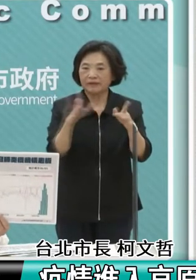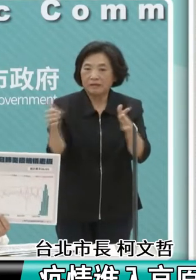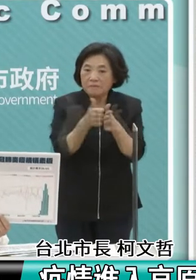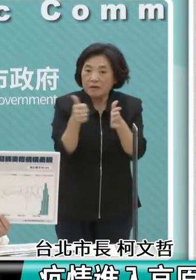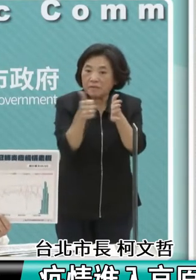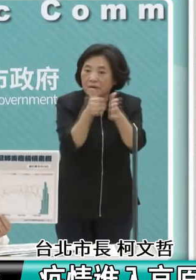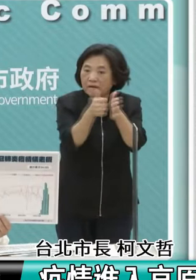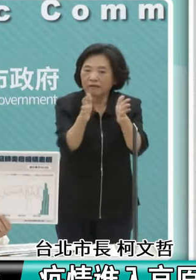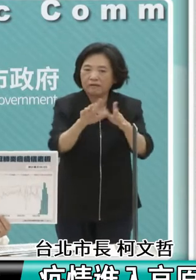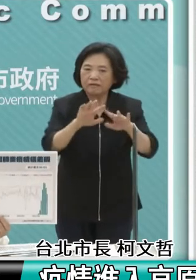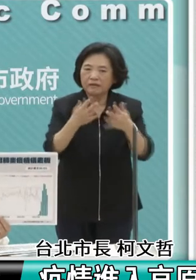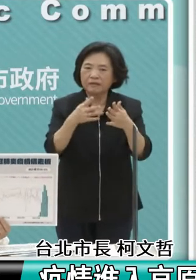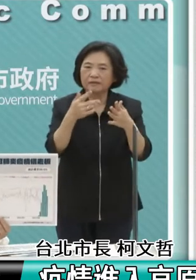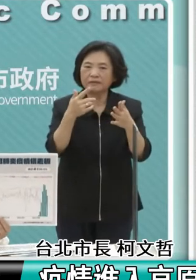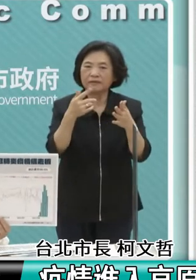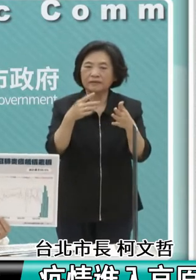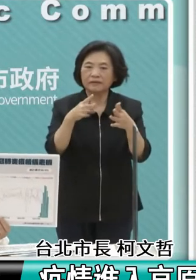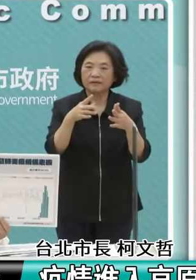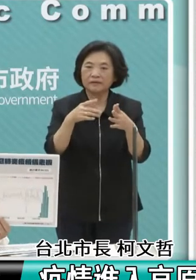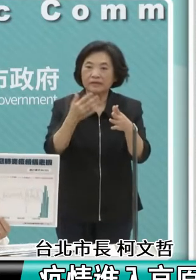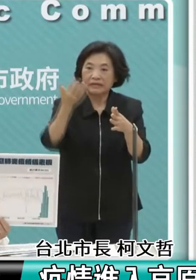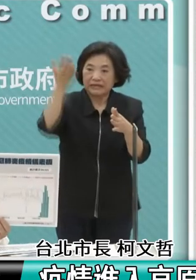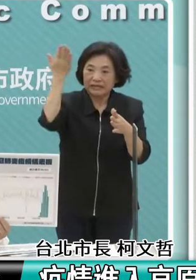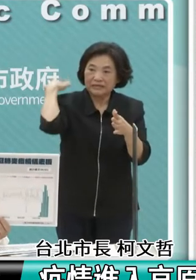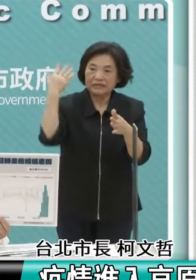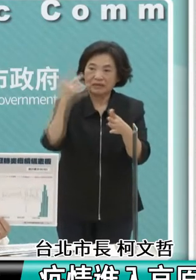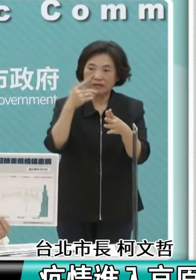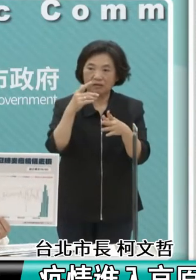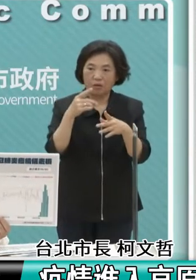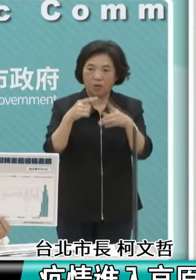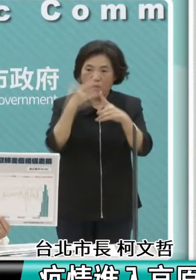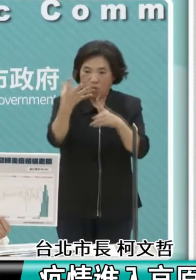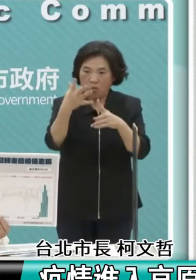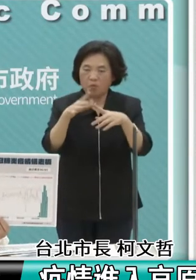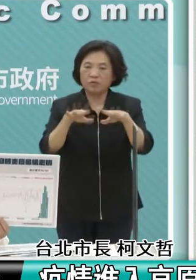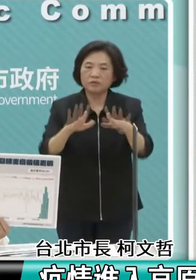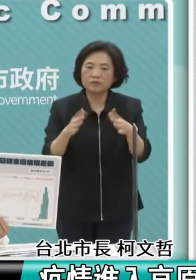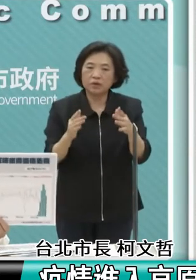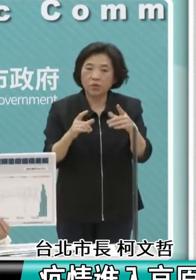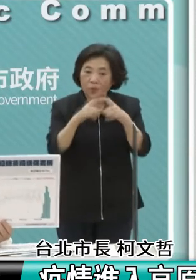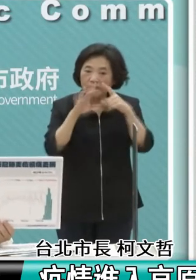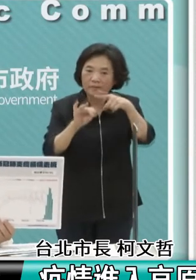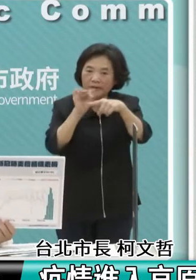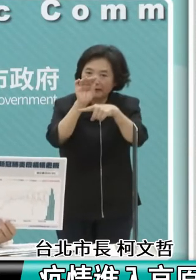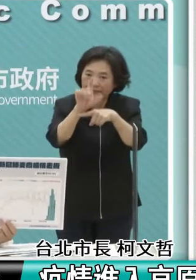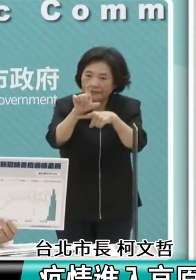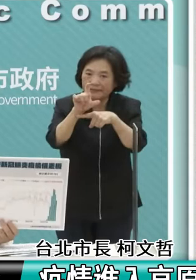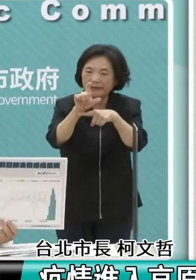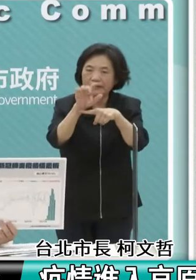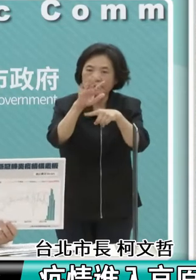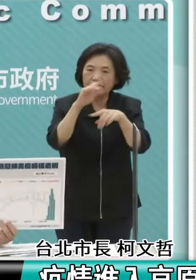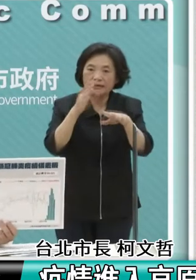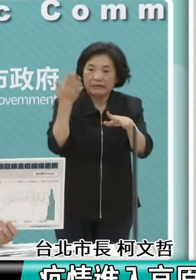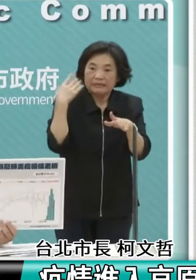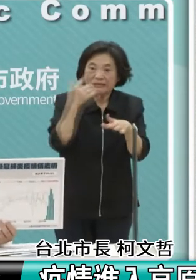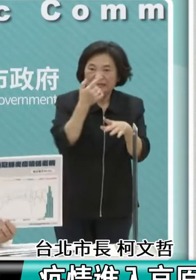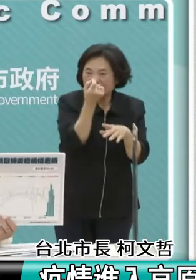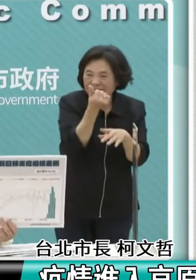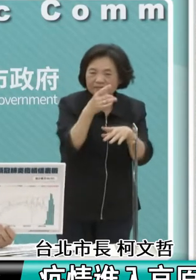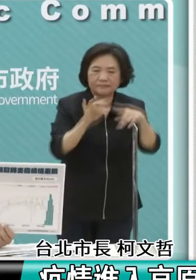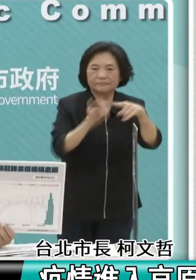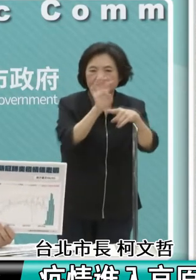哦已经回到大概过去最高点的差不多 60%， 我们最低的时候降到 40%， 现在开始慢慢在回